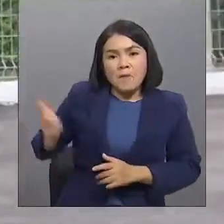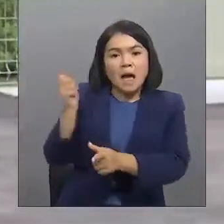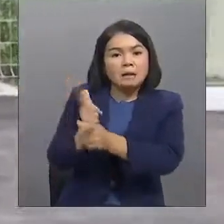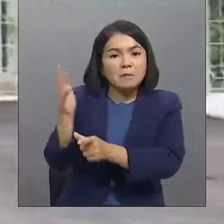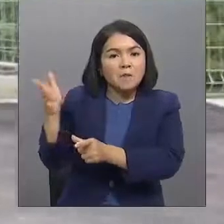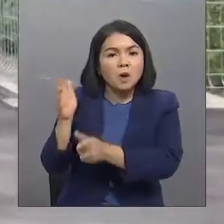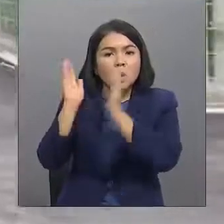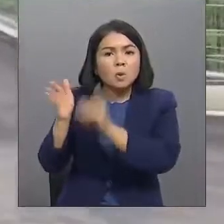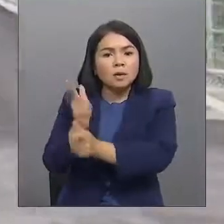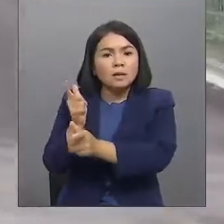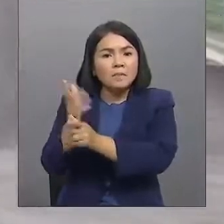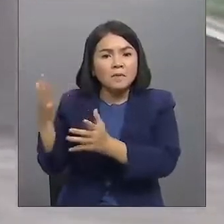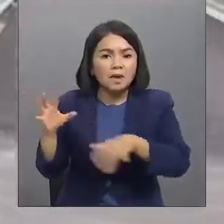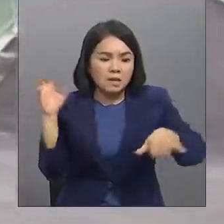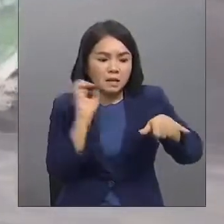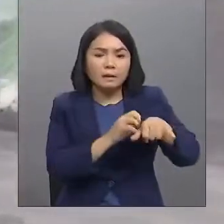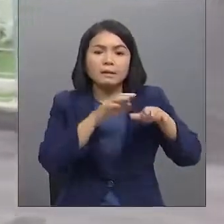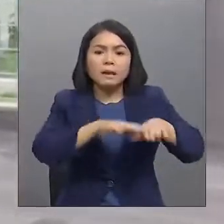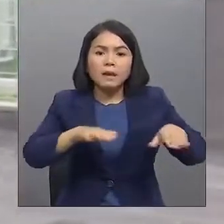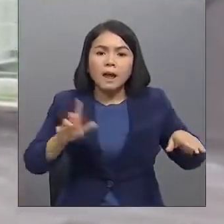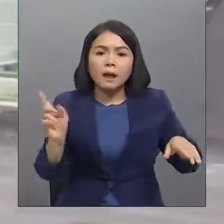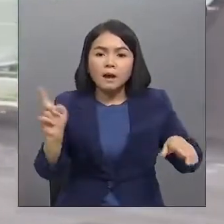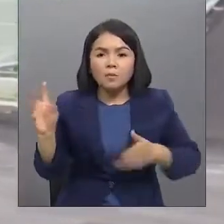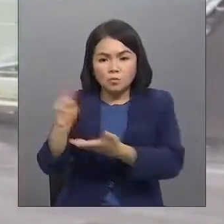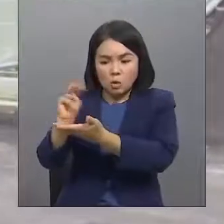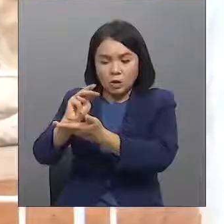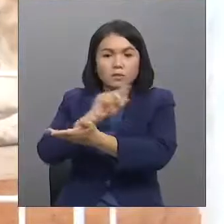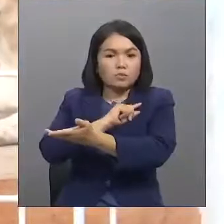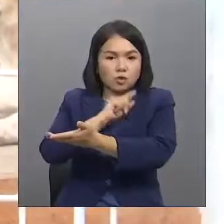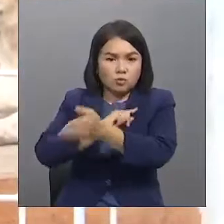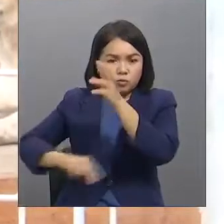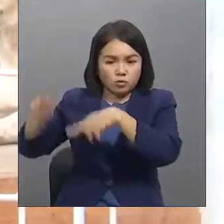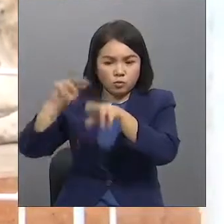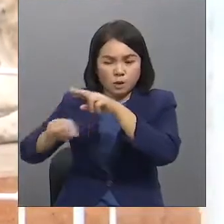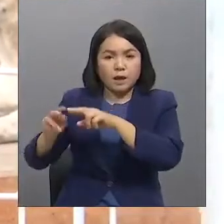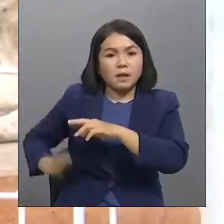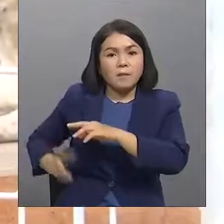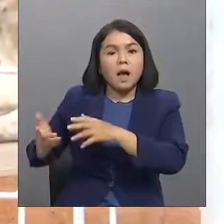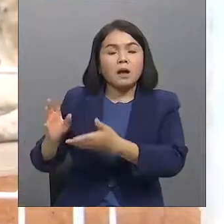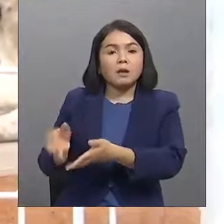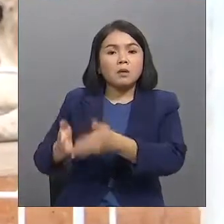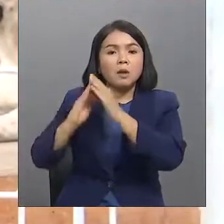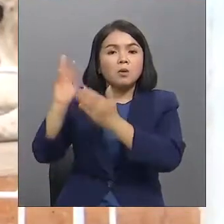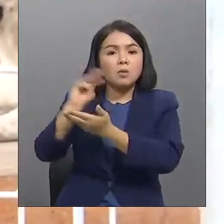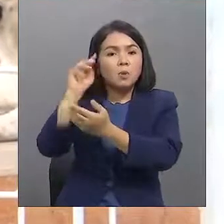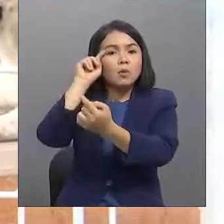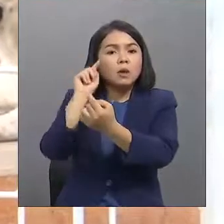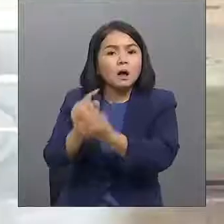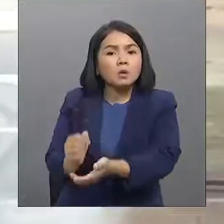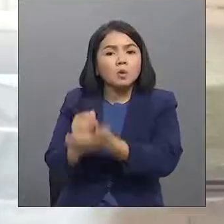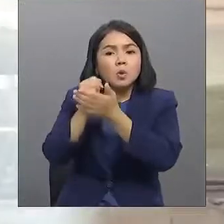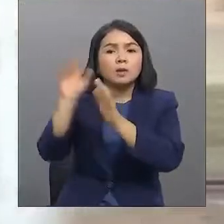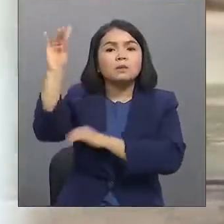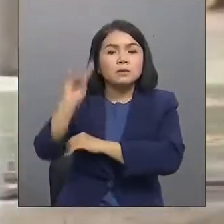ร้างปัญหาตอนนี้อยู่ในความดูแลของมูลนิธิดิอาร์ทซึ่งก่อตั้งขึ้นโดยมีวัตถุประสงค์เพื่อช่วยเหลือสัต